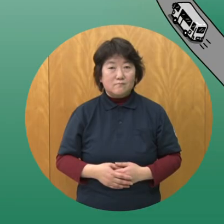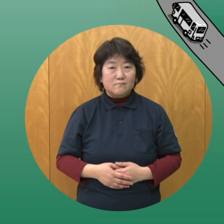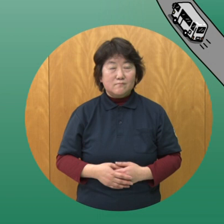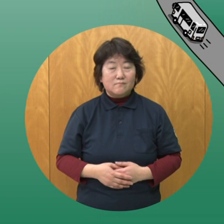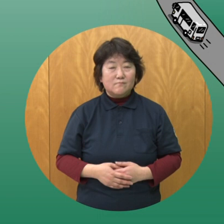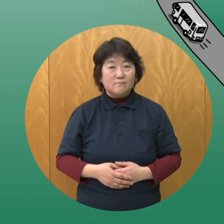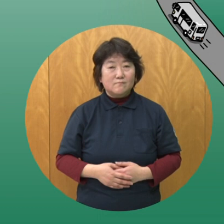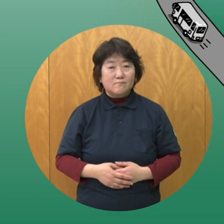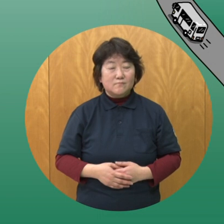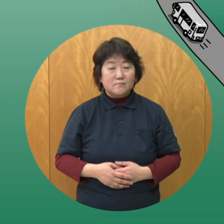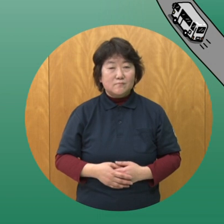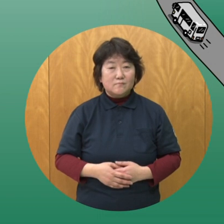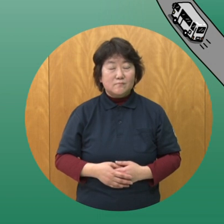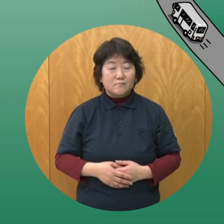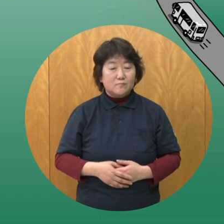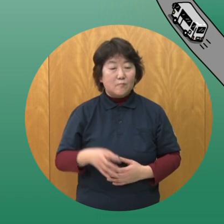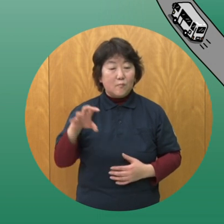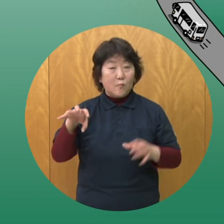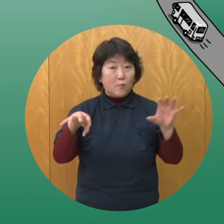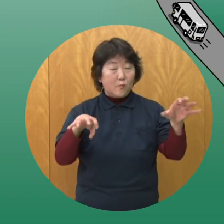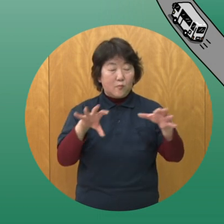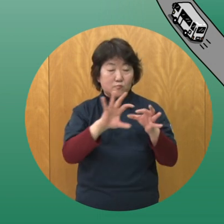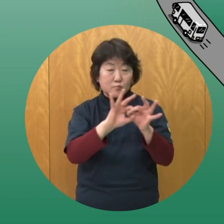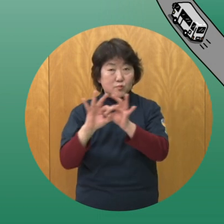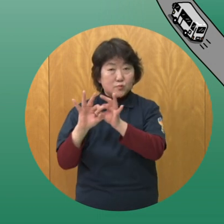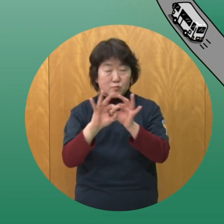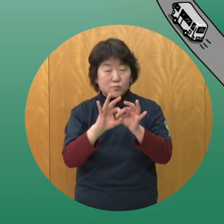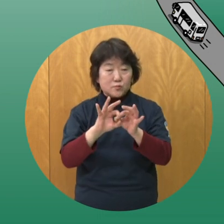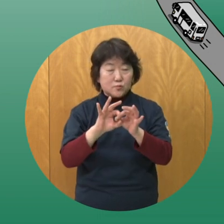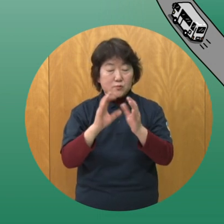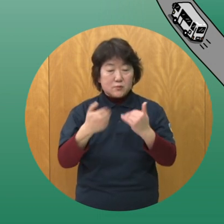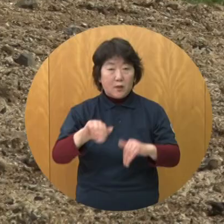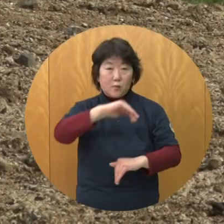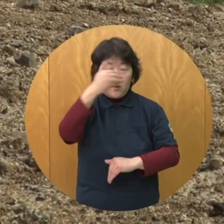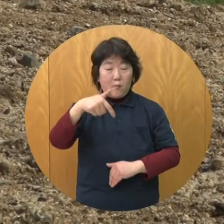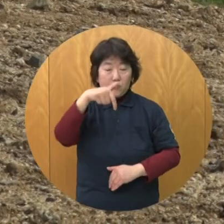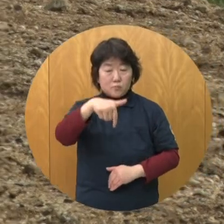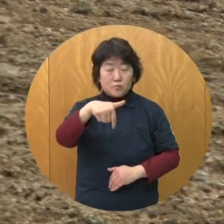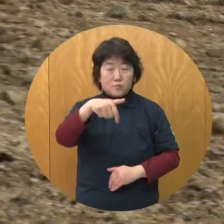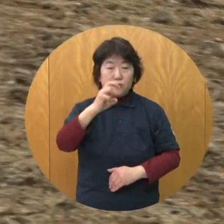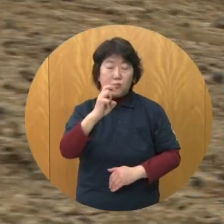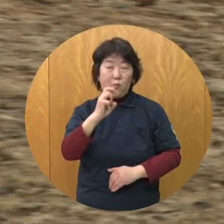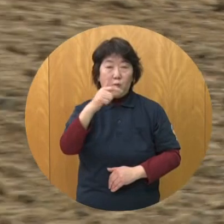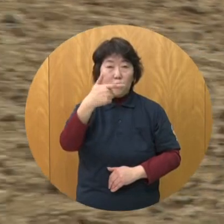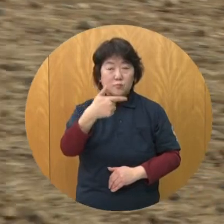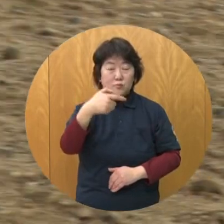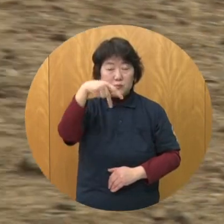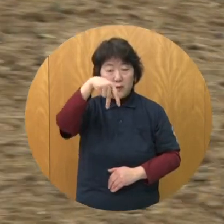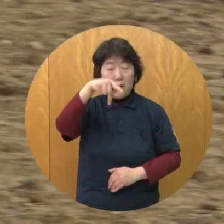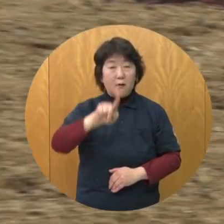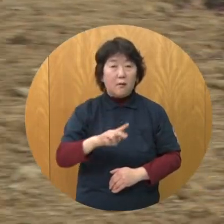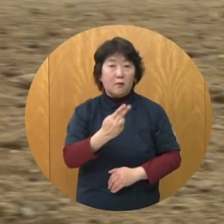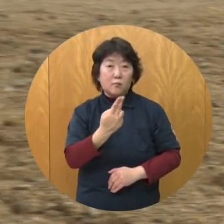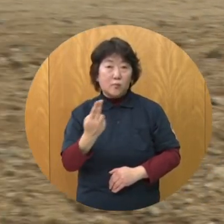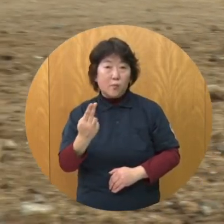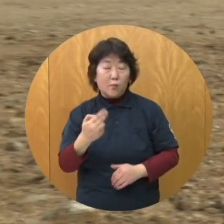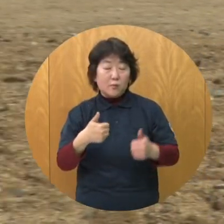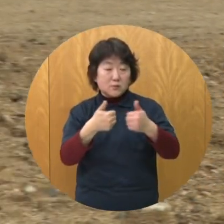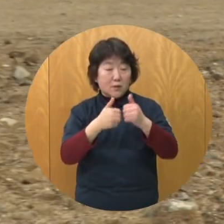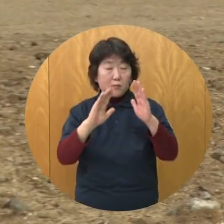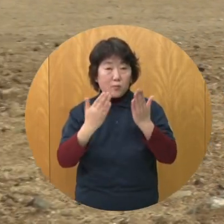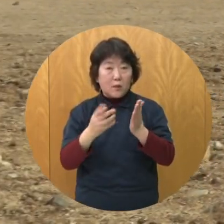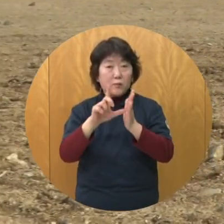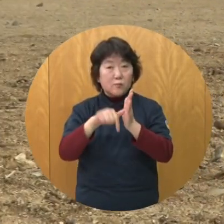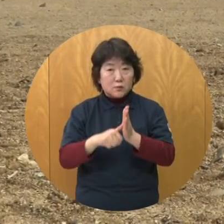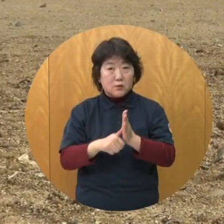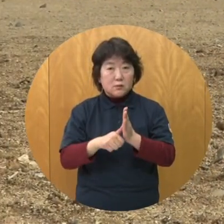次はそれぞれのエリアを結ぶ里山プロムナード。この場所も もちろん試合がな